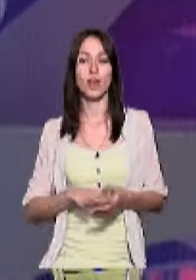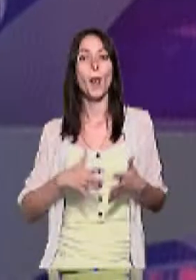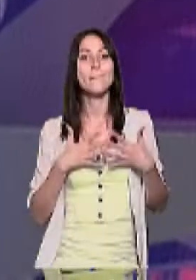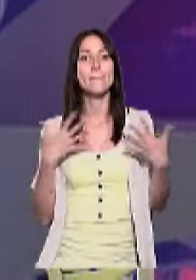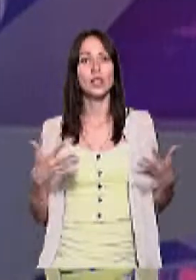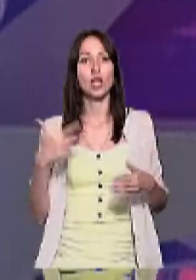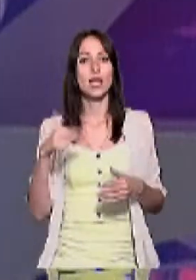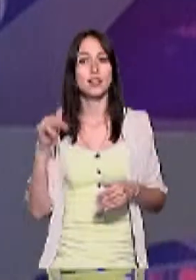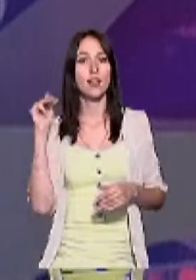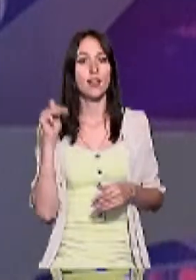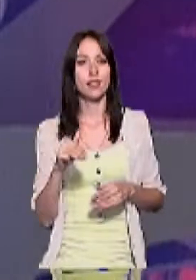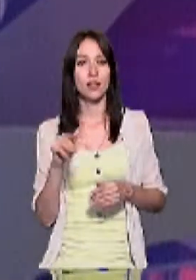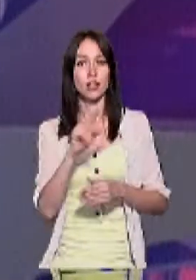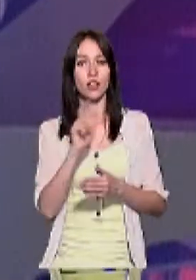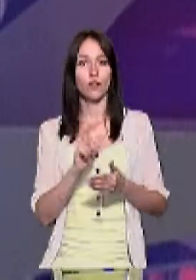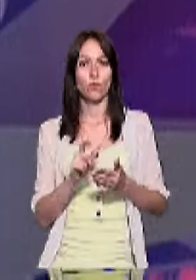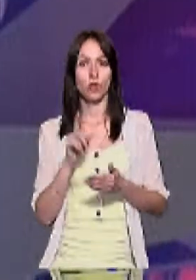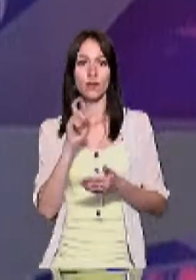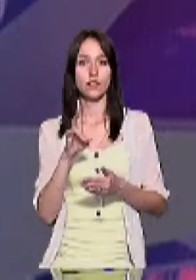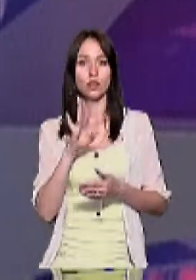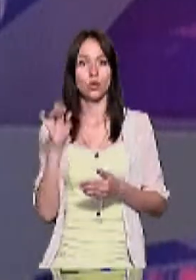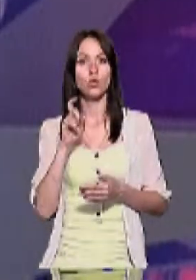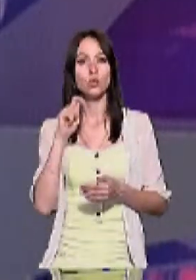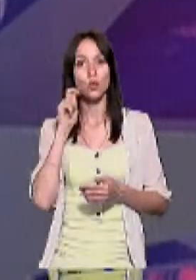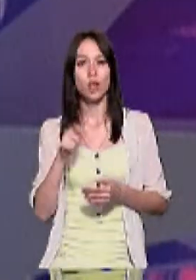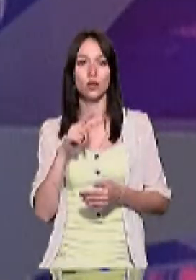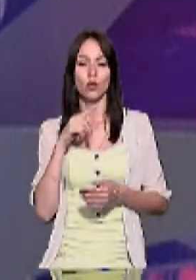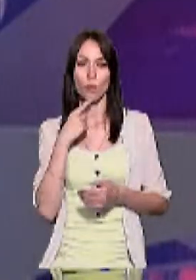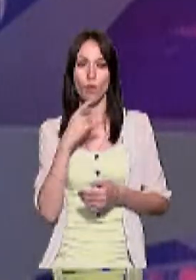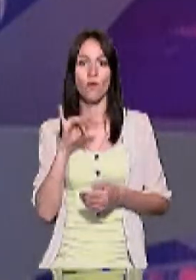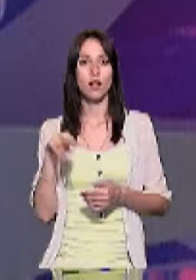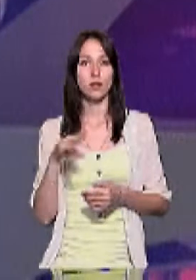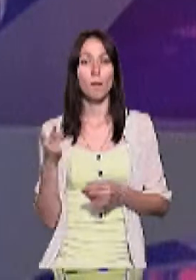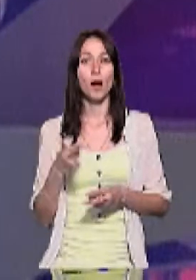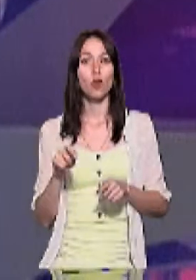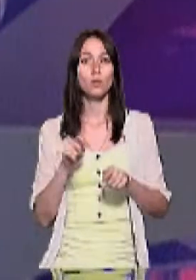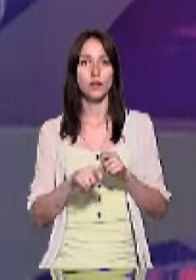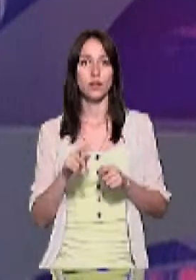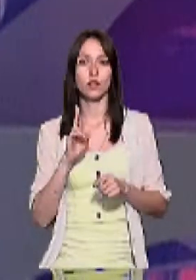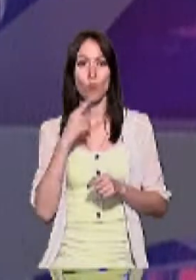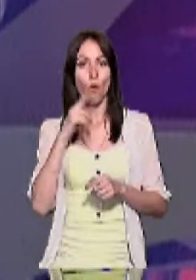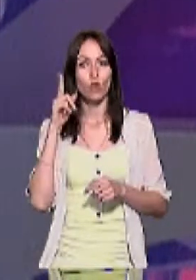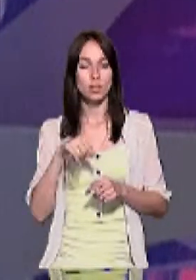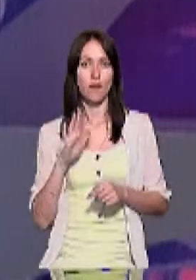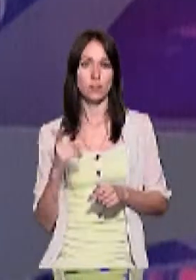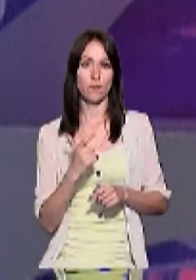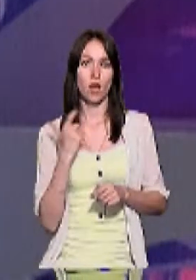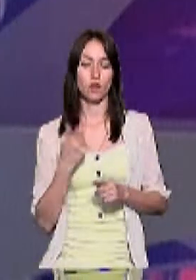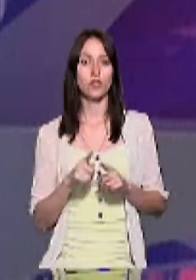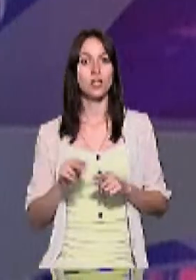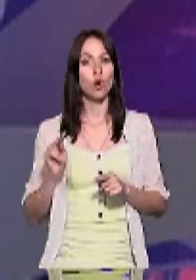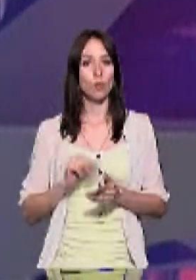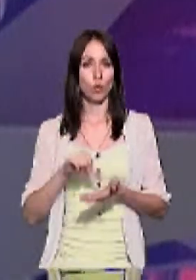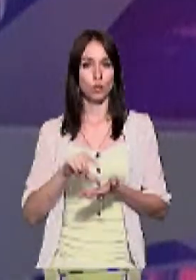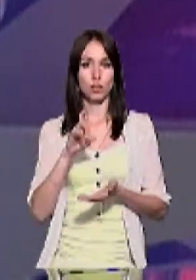Більше 30 тисяч творів тестування з української мови та літератури мають перевірити мовознавці у Харкові. Це роботи